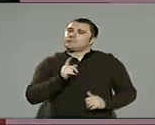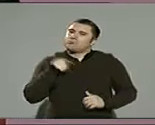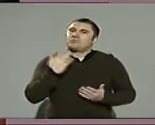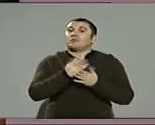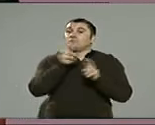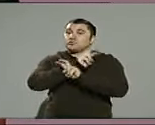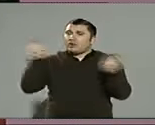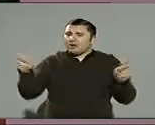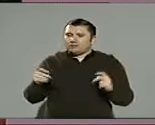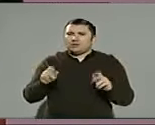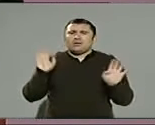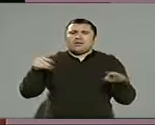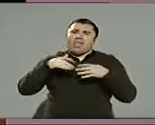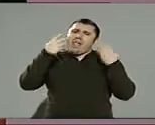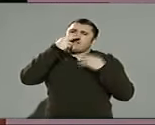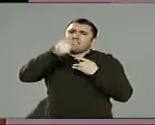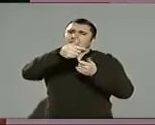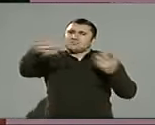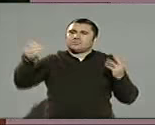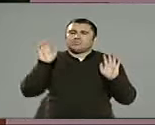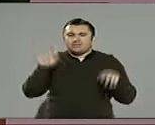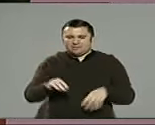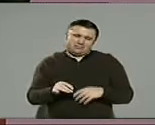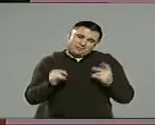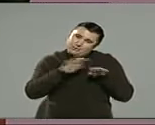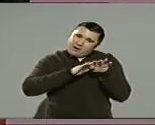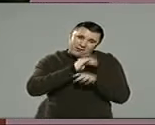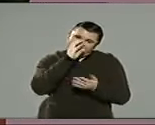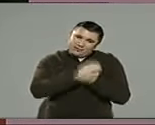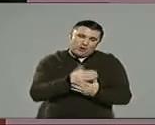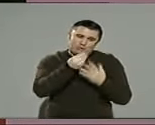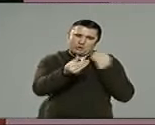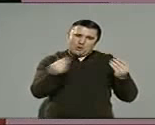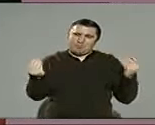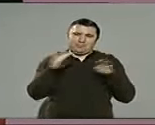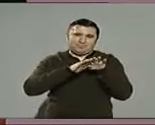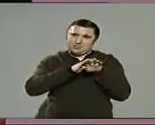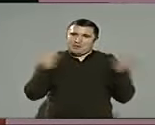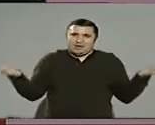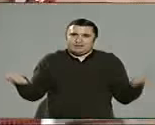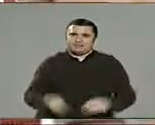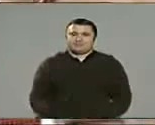diese Kaffeesatzleser zum zweiten Mal enttäuschen, liebe Genossinnen und Genossen, zum zweiten Mal.